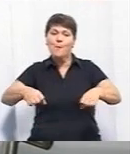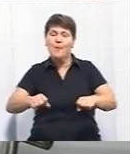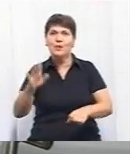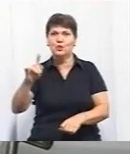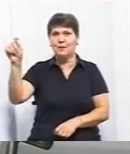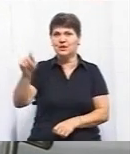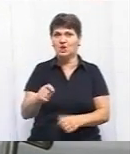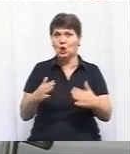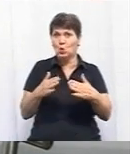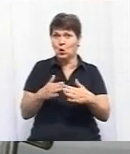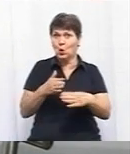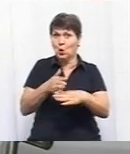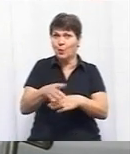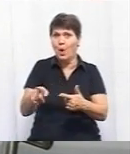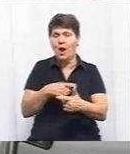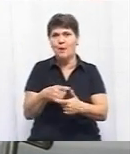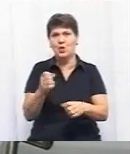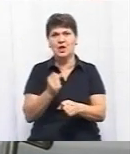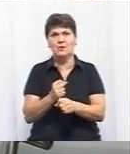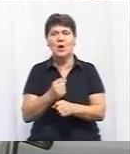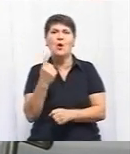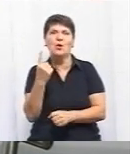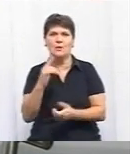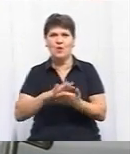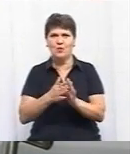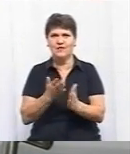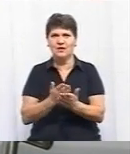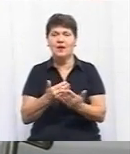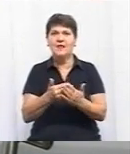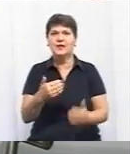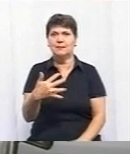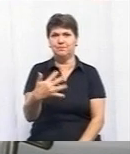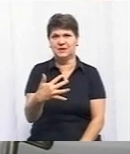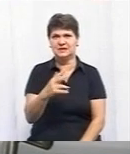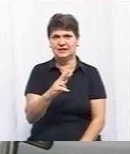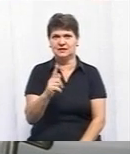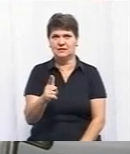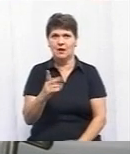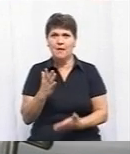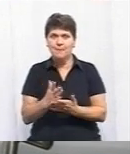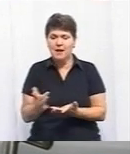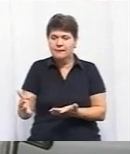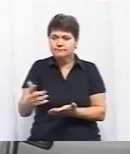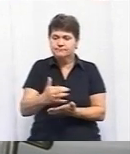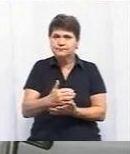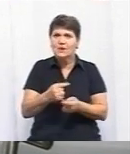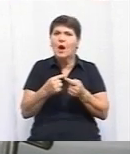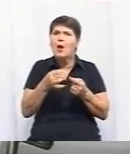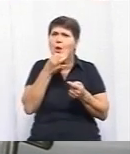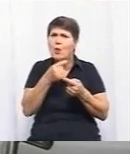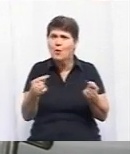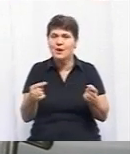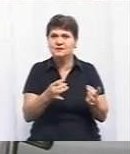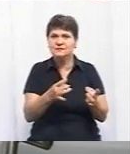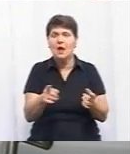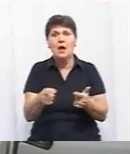на роботу. Але є невелика умова, це, ну, від 50 кілограм людина має назбирати будь-якої вторсировини,